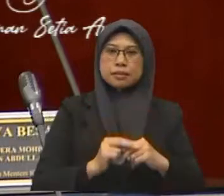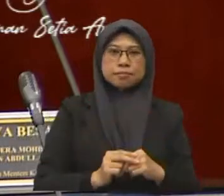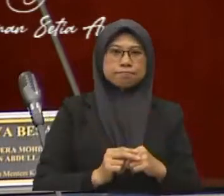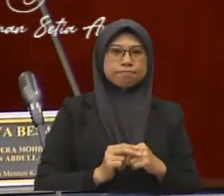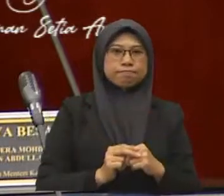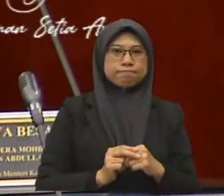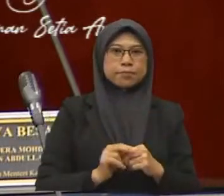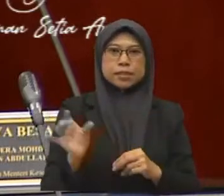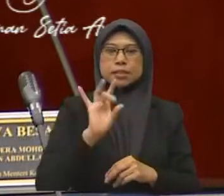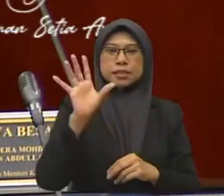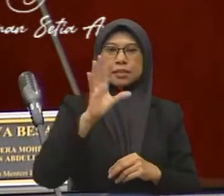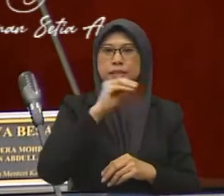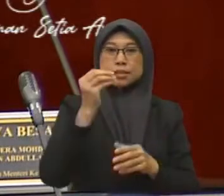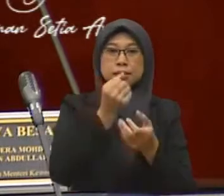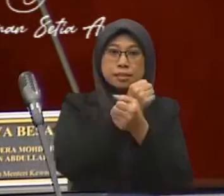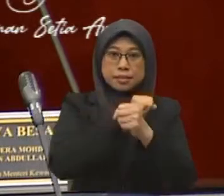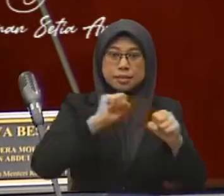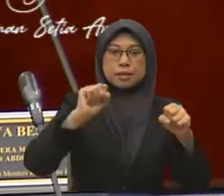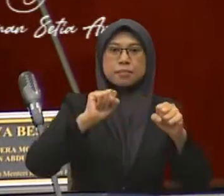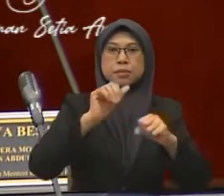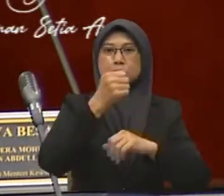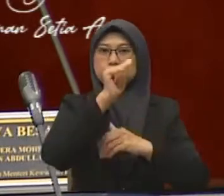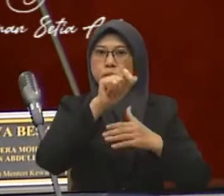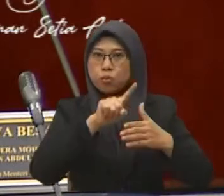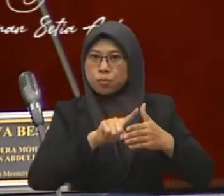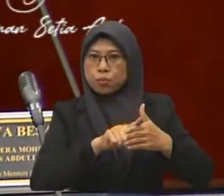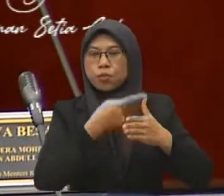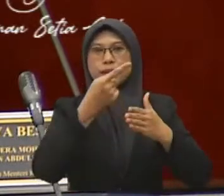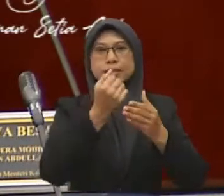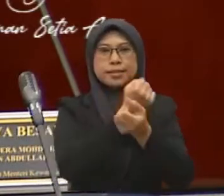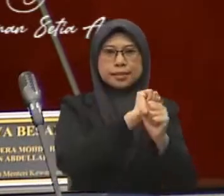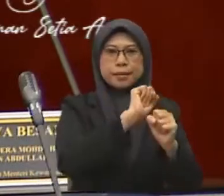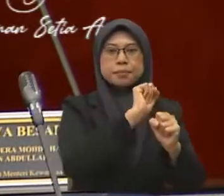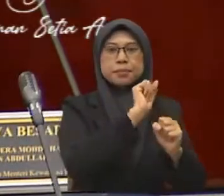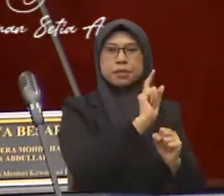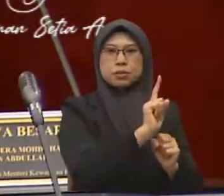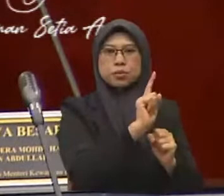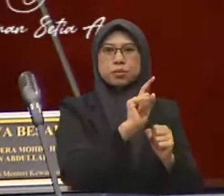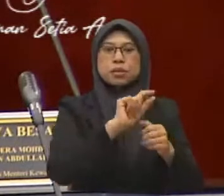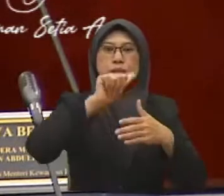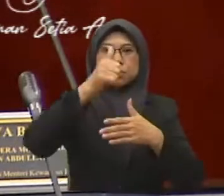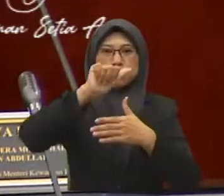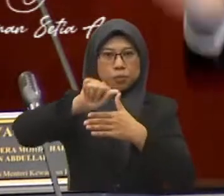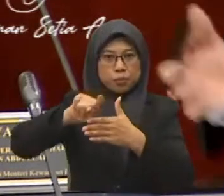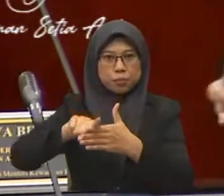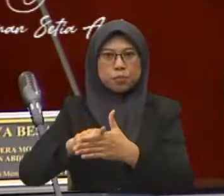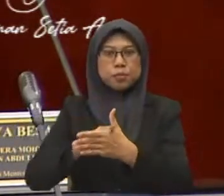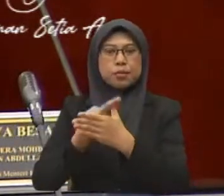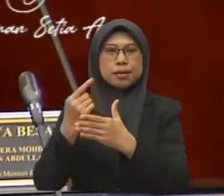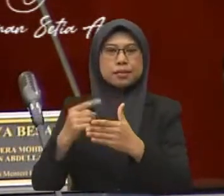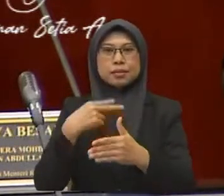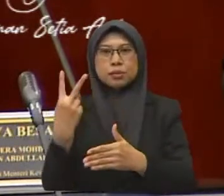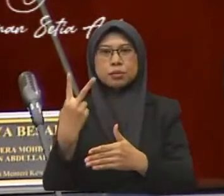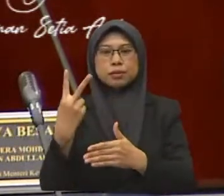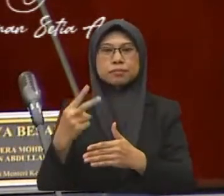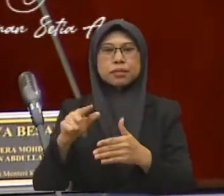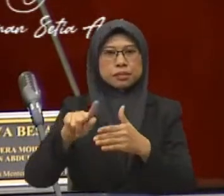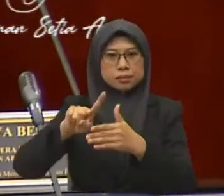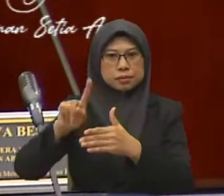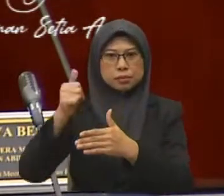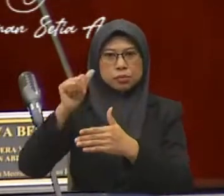untuk membolehkan kapal disiapkan selang 10 bulan antara kapal yang pertama dengan yang seterusnya.